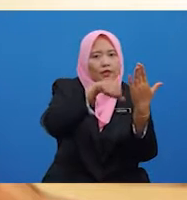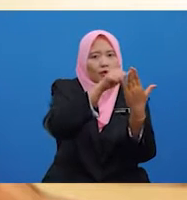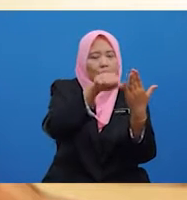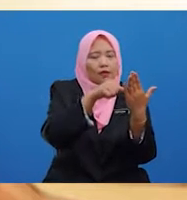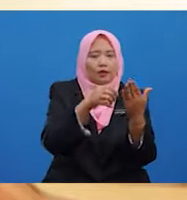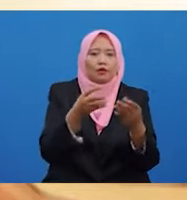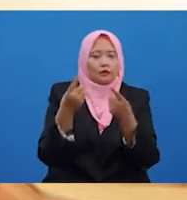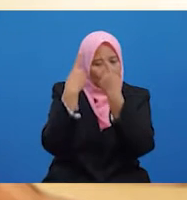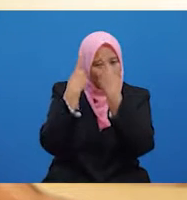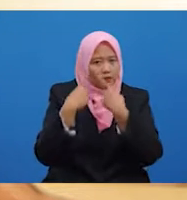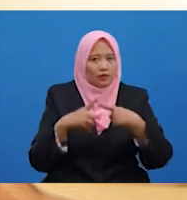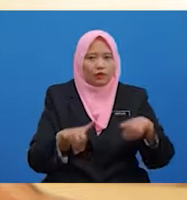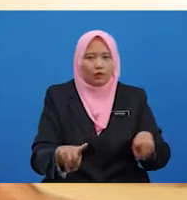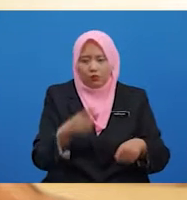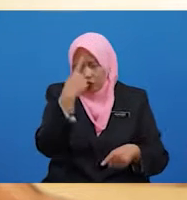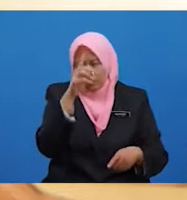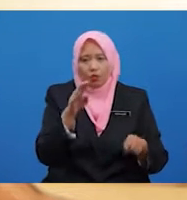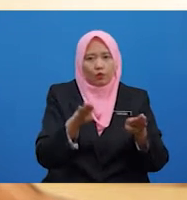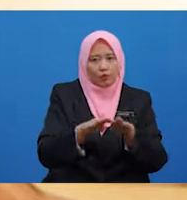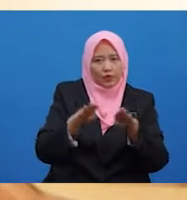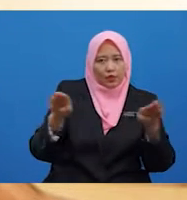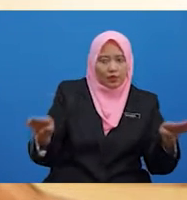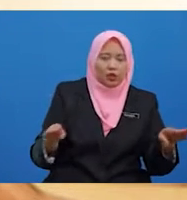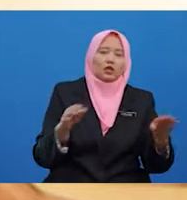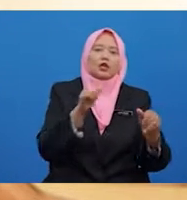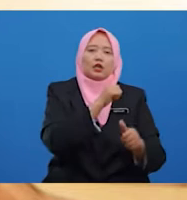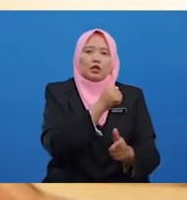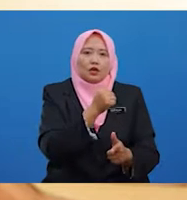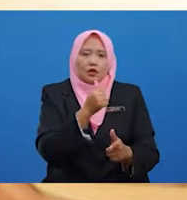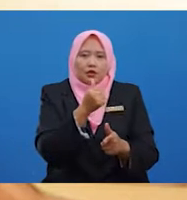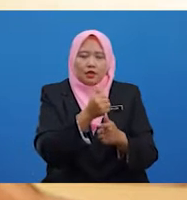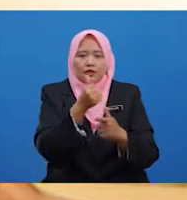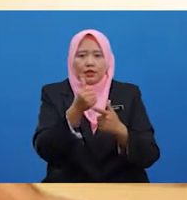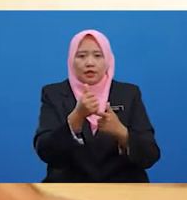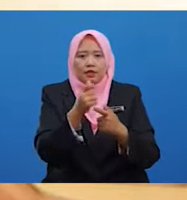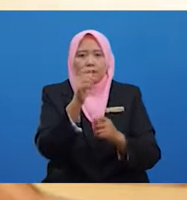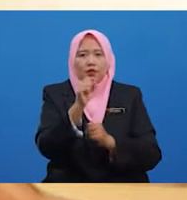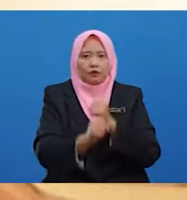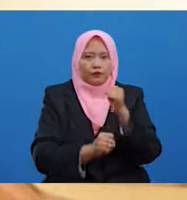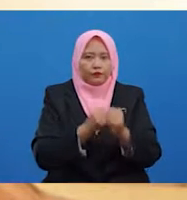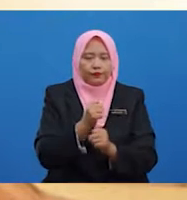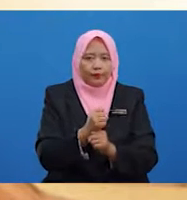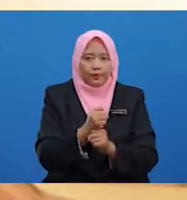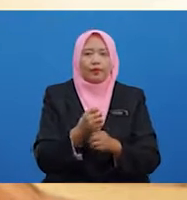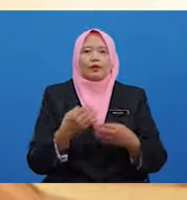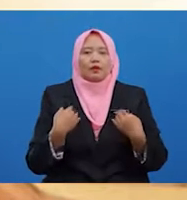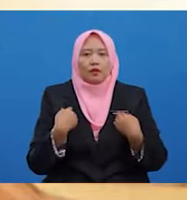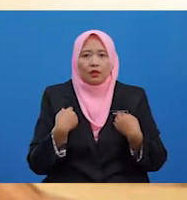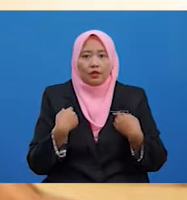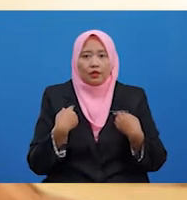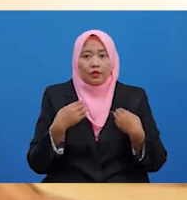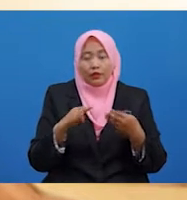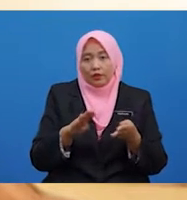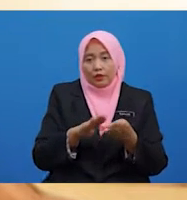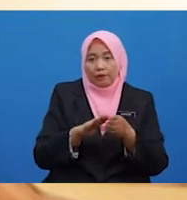perbandingan antara tahun. Ingat ya, terdapat perbezaan dalam membandingkan data dalam